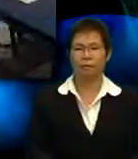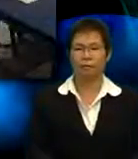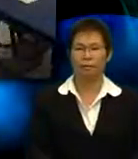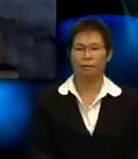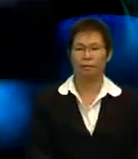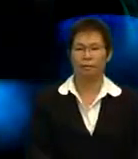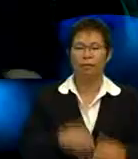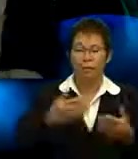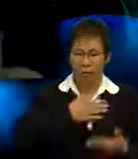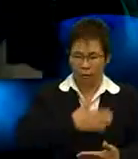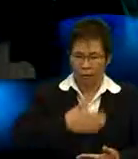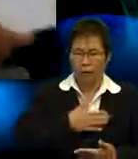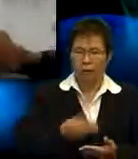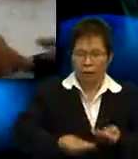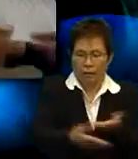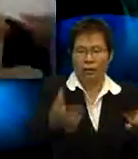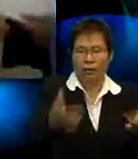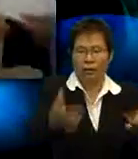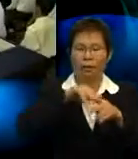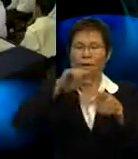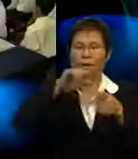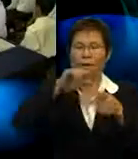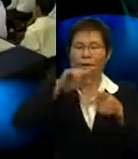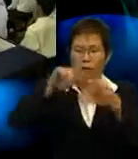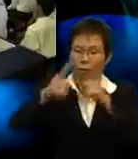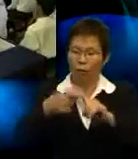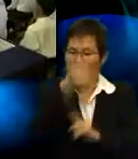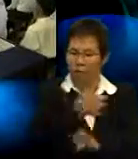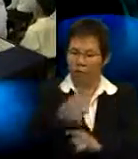Sila edarkan dahulu kepada kawan-kawan masing-masing.